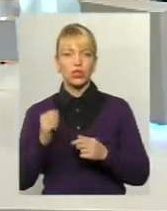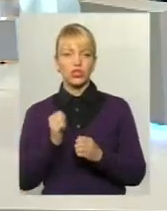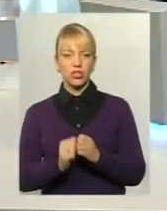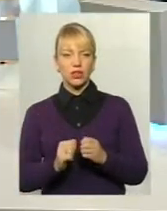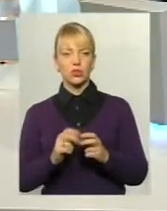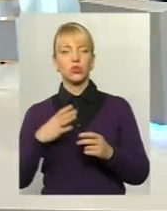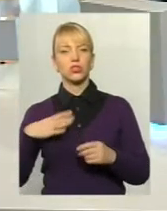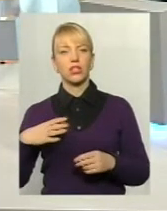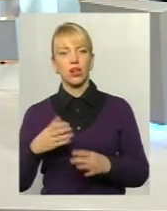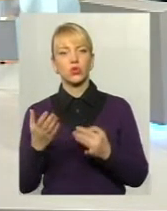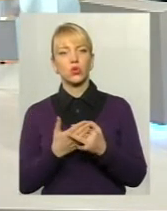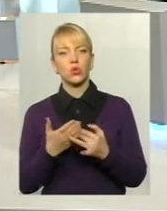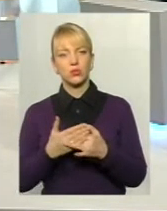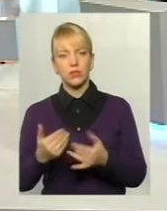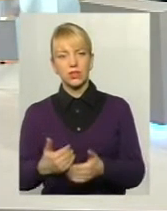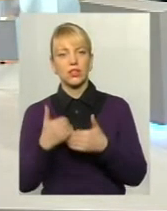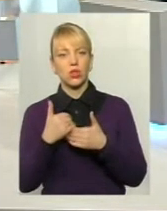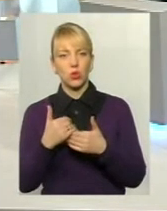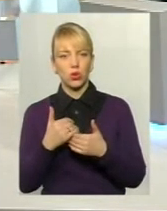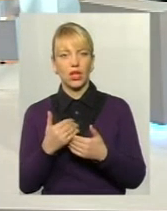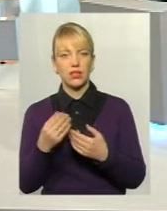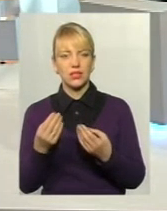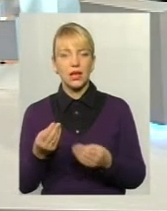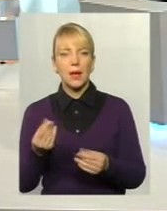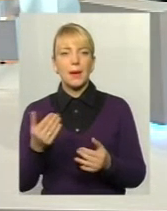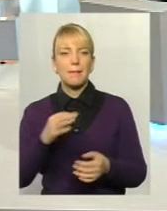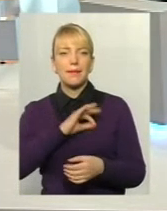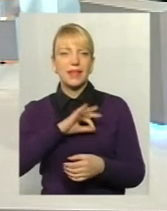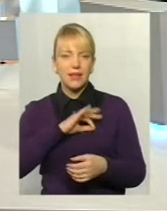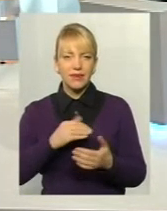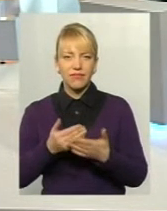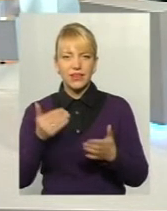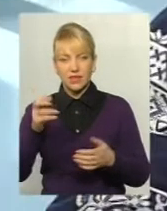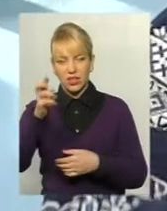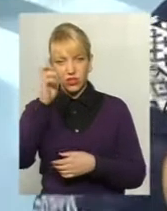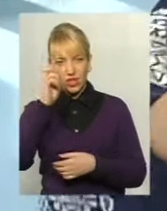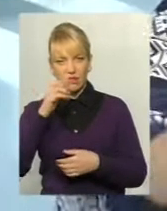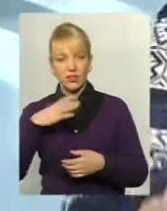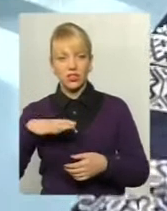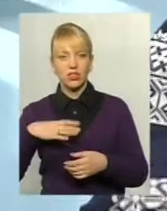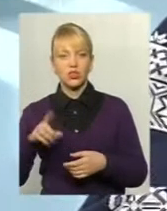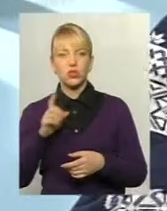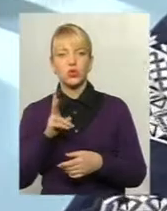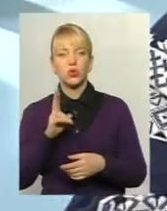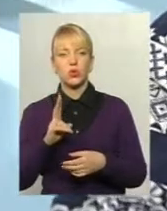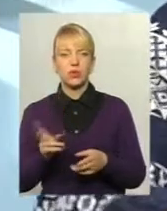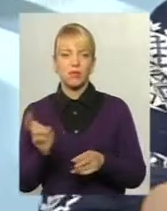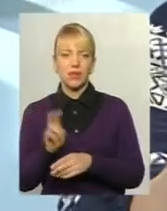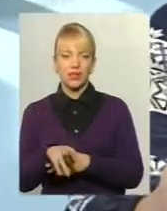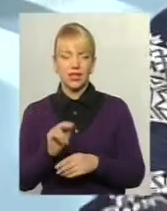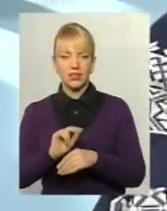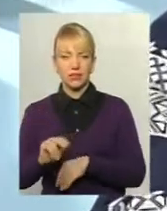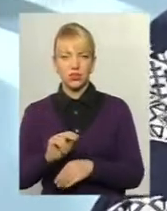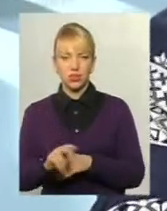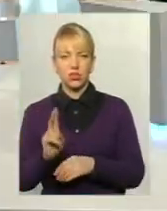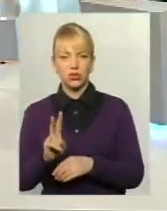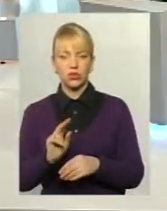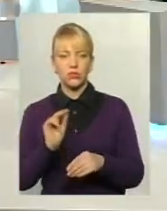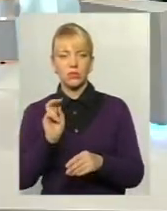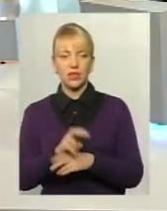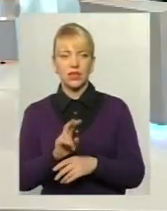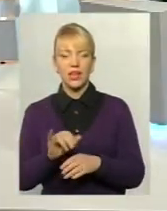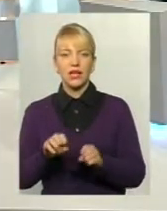чекають субсидій, дотацій, пільг якихось певних від держави, чекають, що хтось прийде і навчить, хтось прийде і хтось дасть прийде